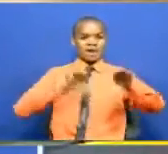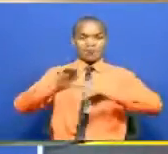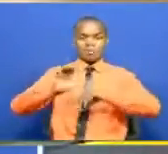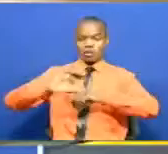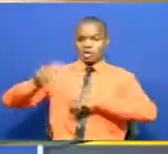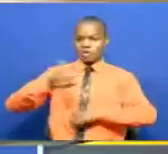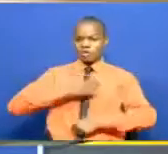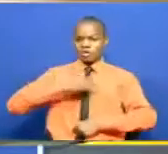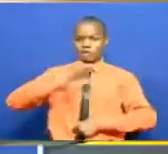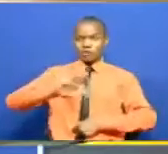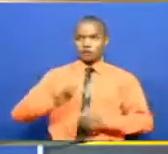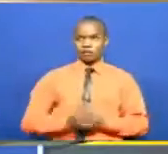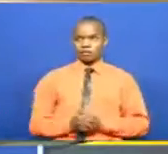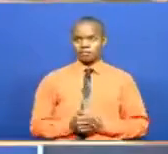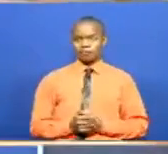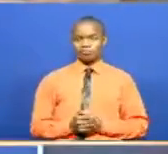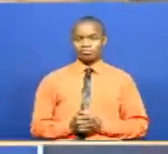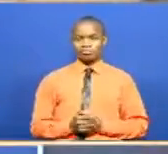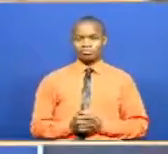ya Samburu.